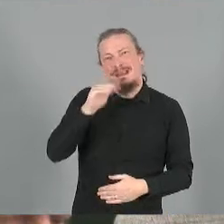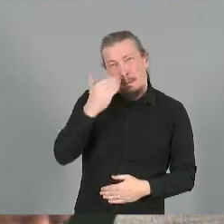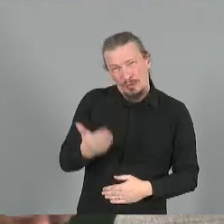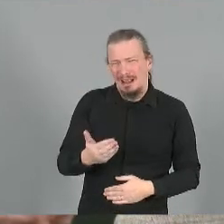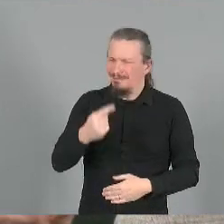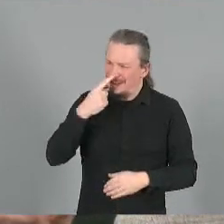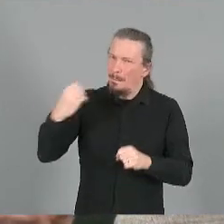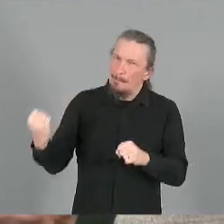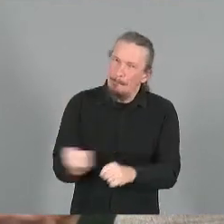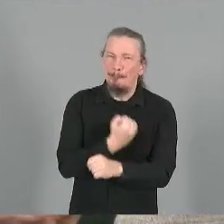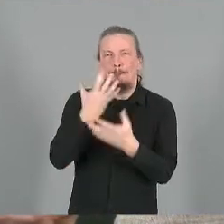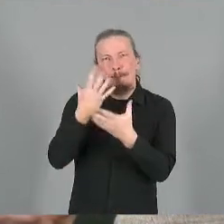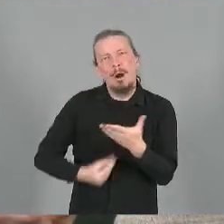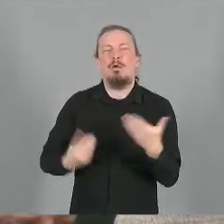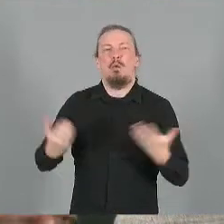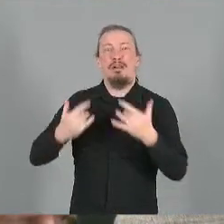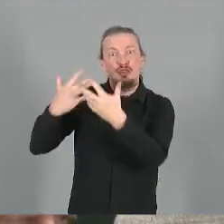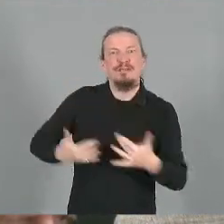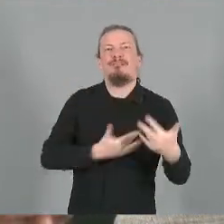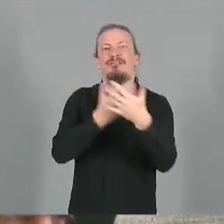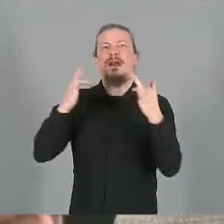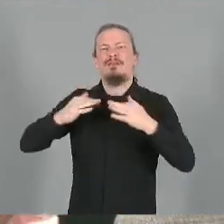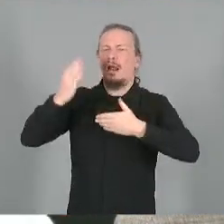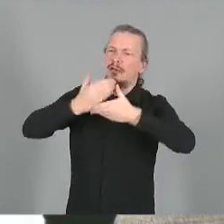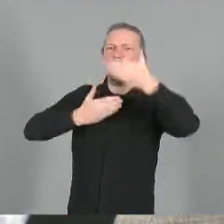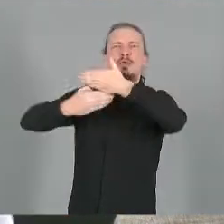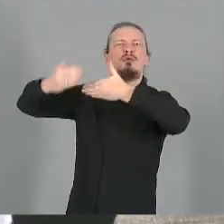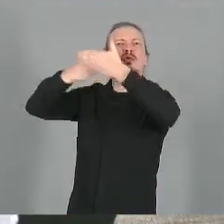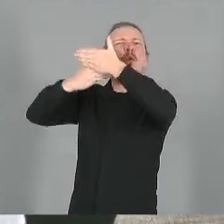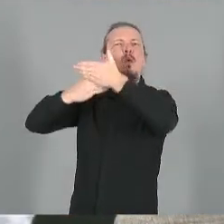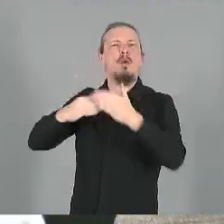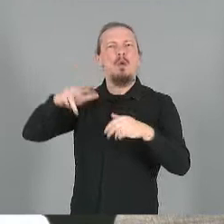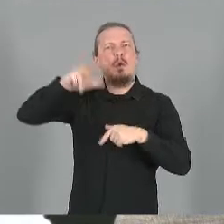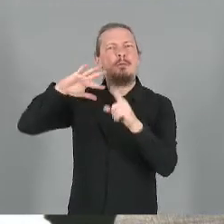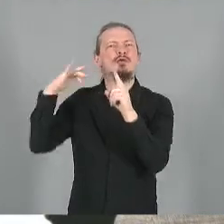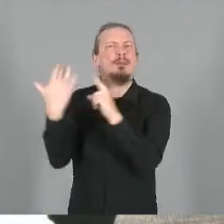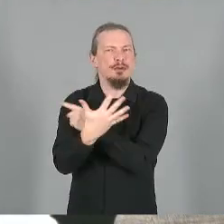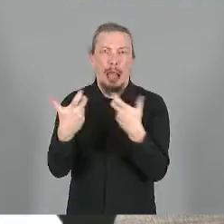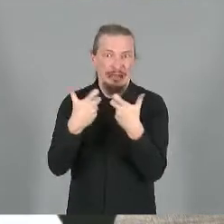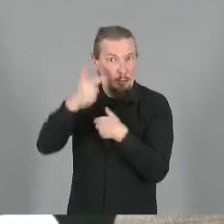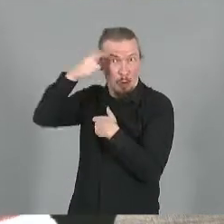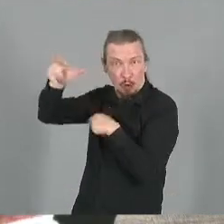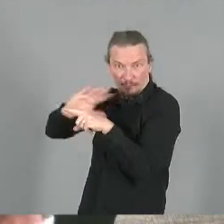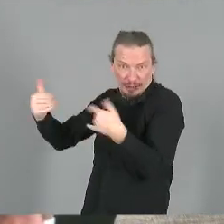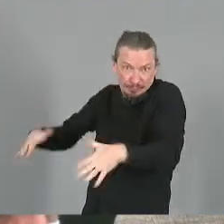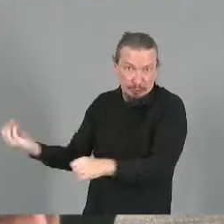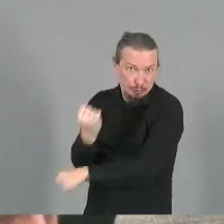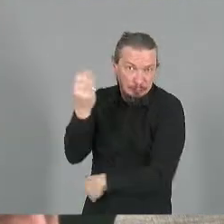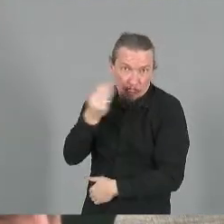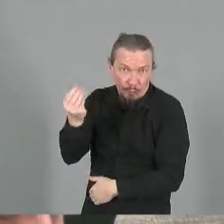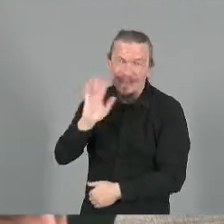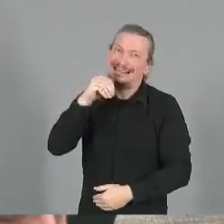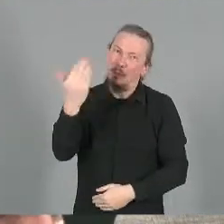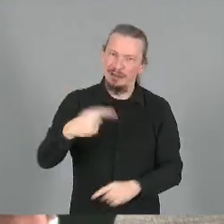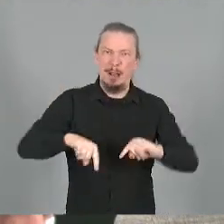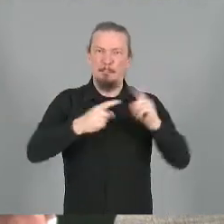chiffré de construction de logements sociaux par an, comme l'a fait la métropole de Lyon. Pour toutes ces raisons, notre groupe votera contre